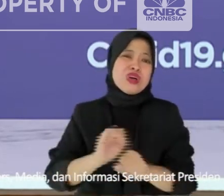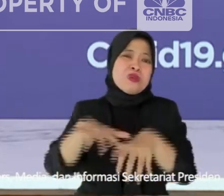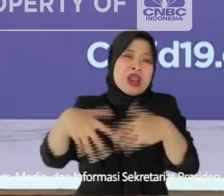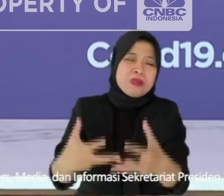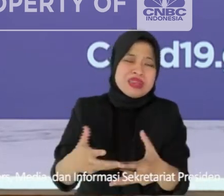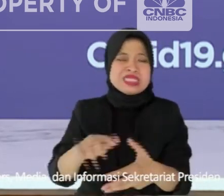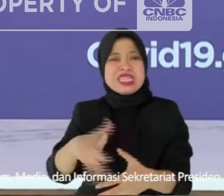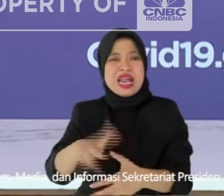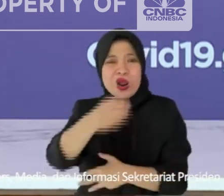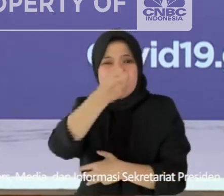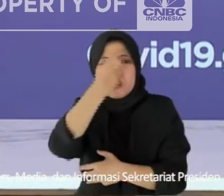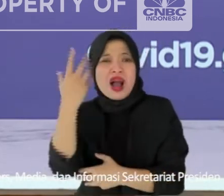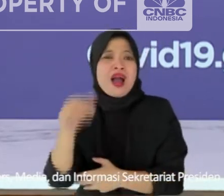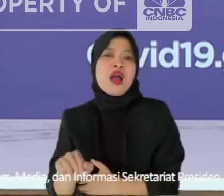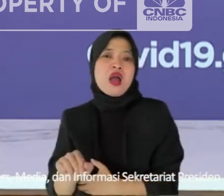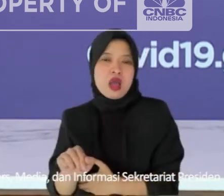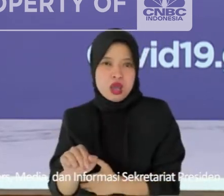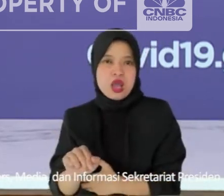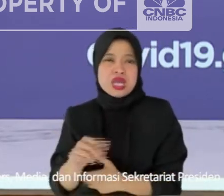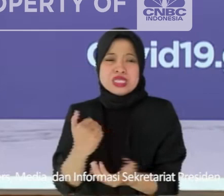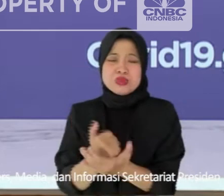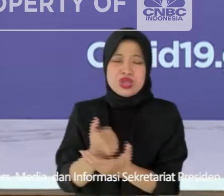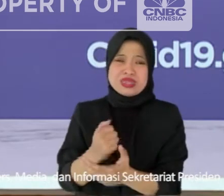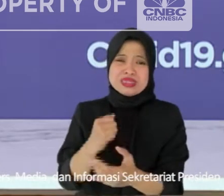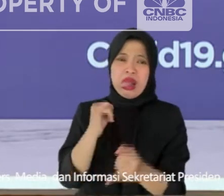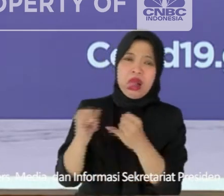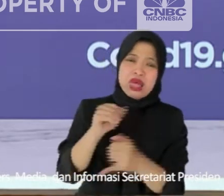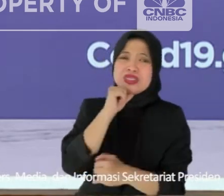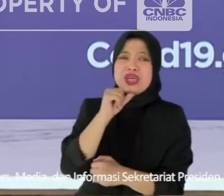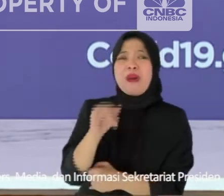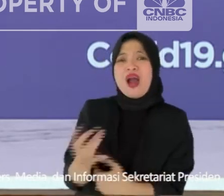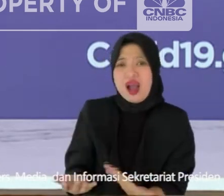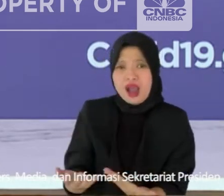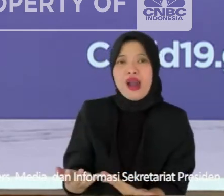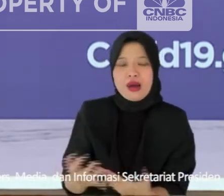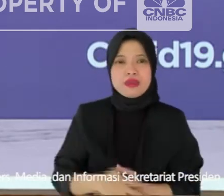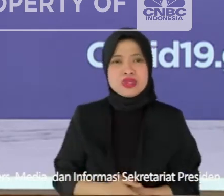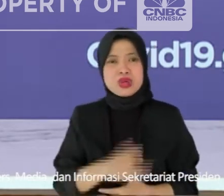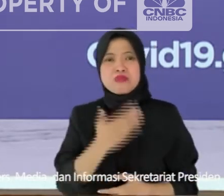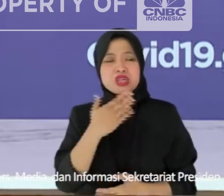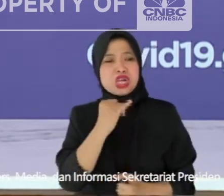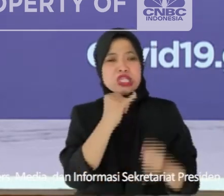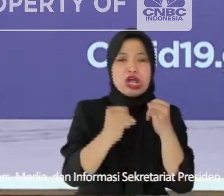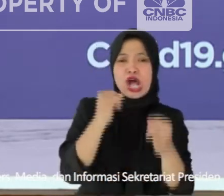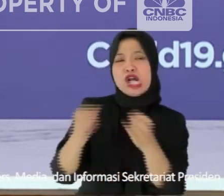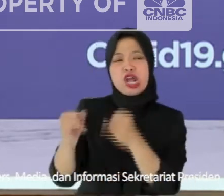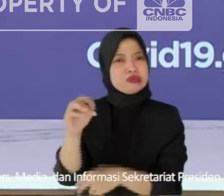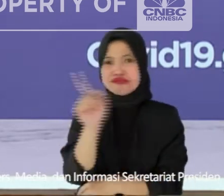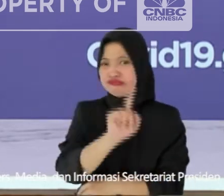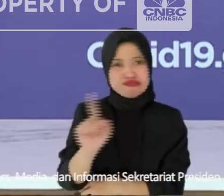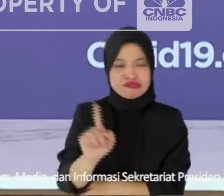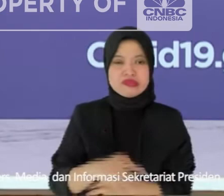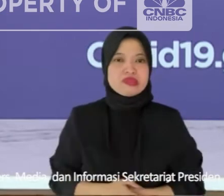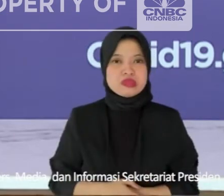membuat kita lupa siapa sebenarnya musuh kita bersama dan saling menyalahkan satu sama lainnya